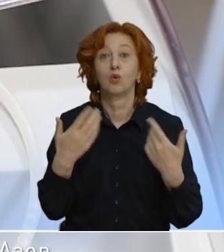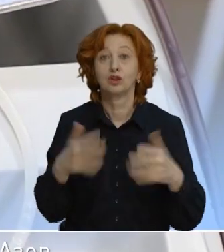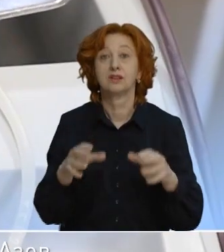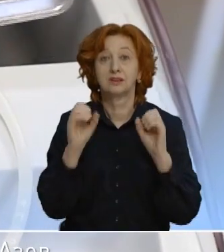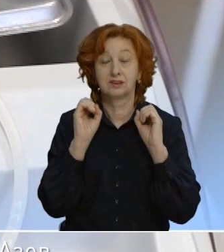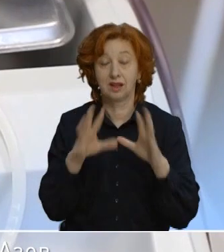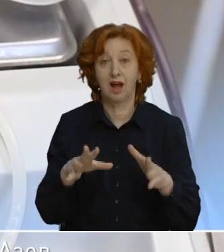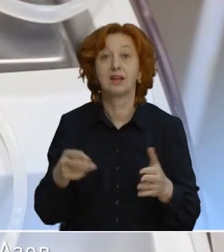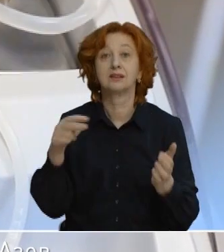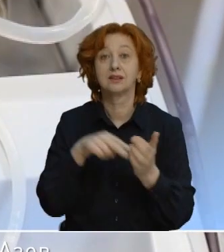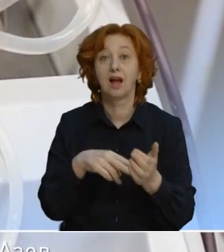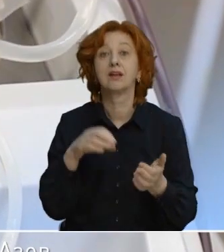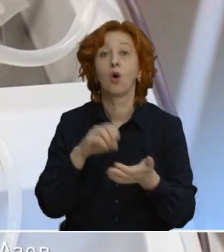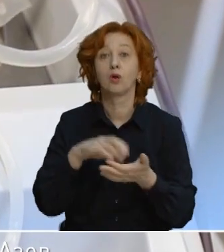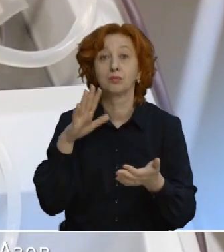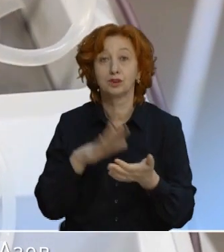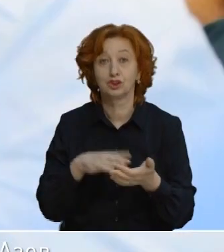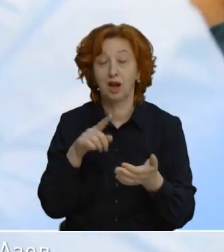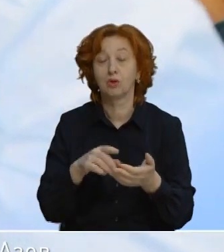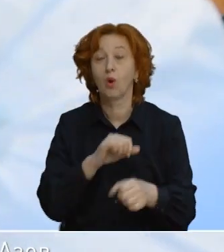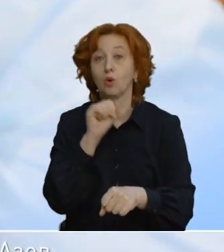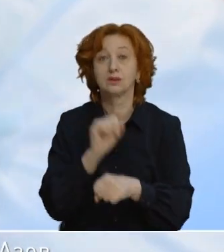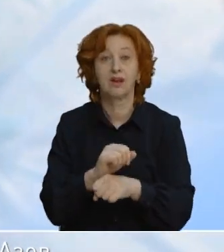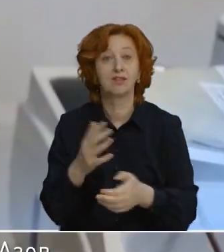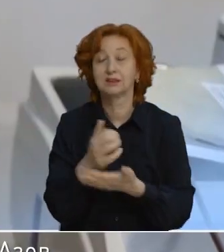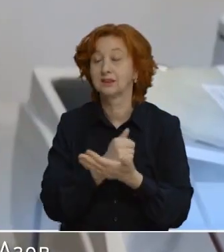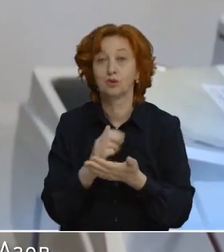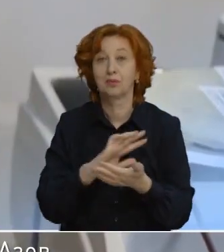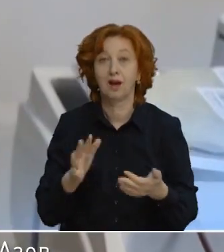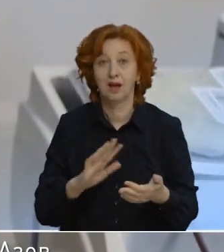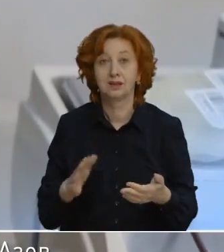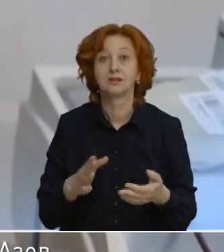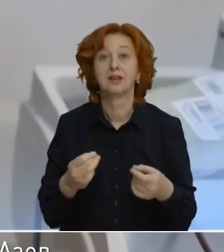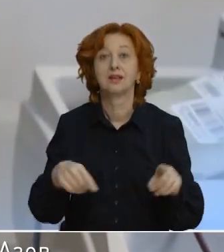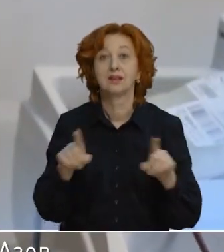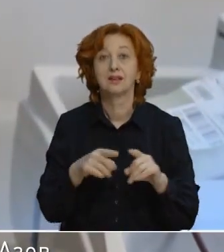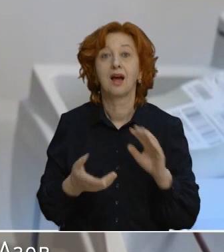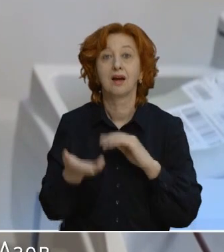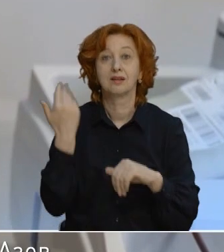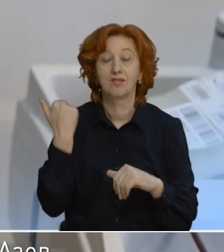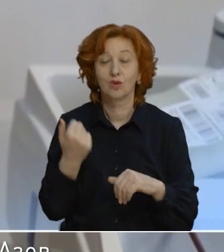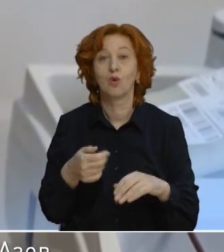становится донором и отмечает, что на этом останавливаться она не собирается. Не каждый, наверное, может